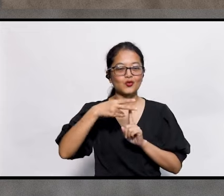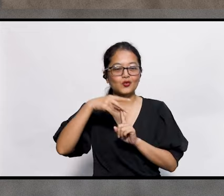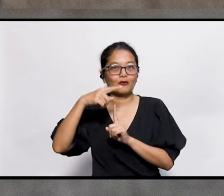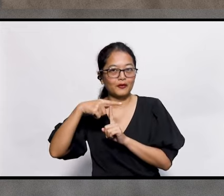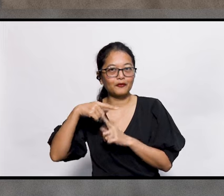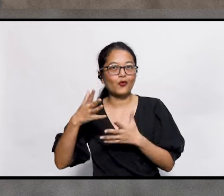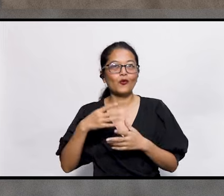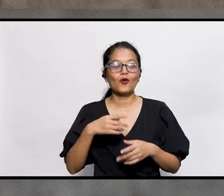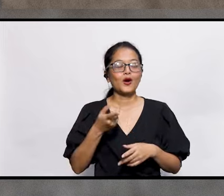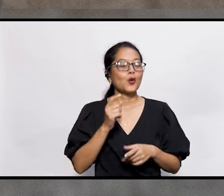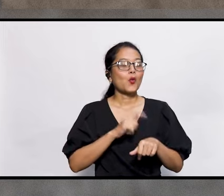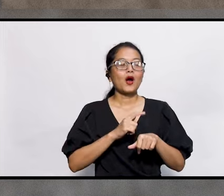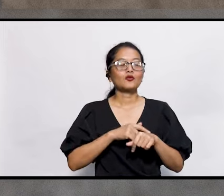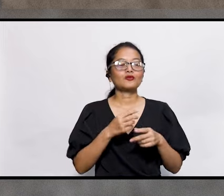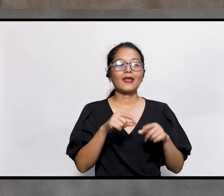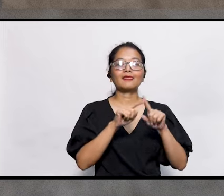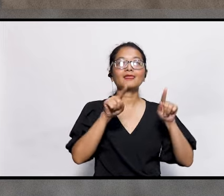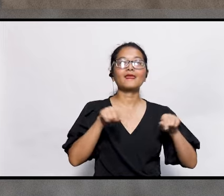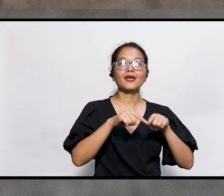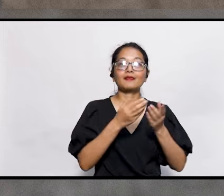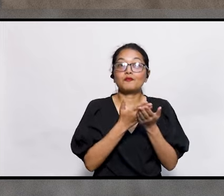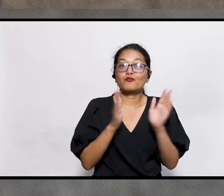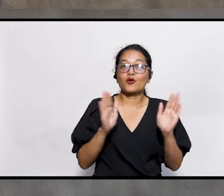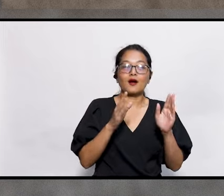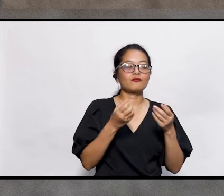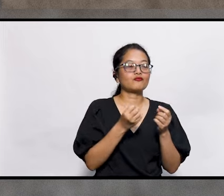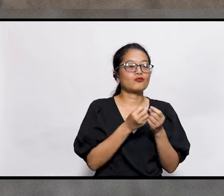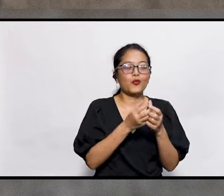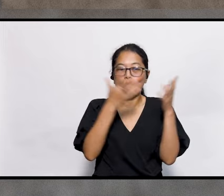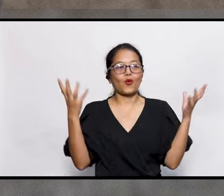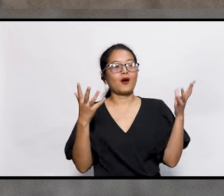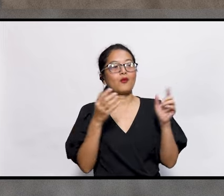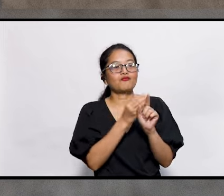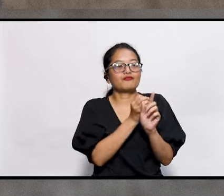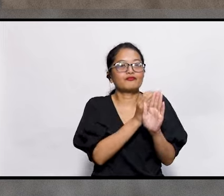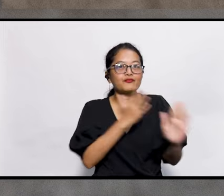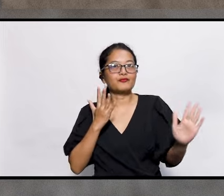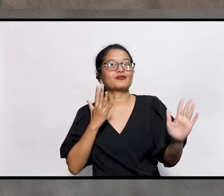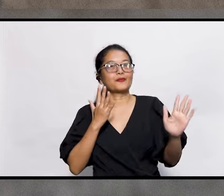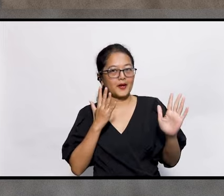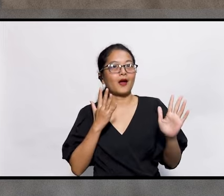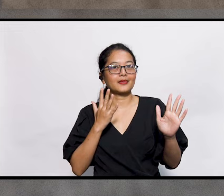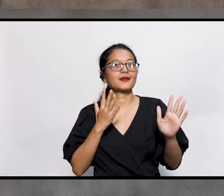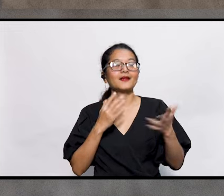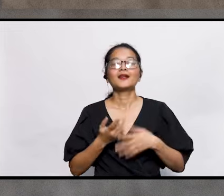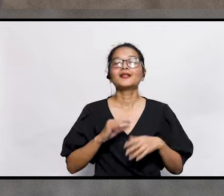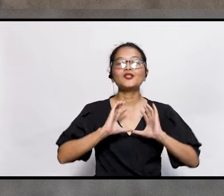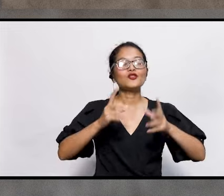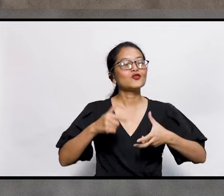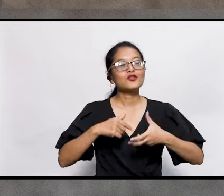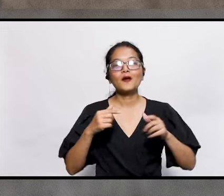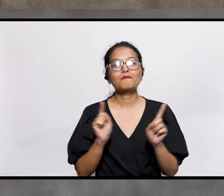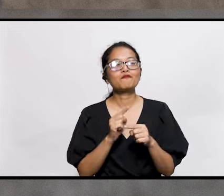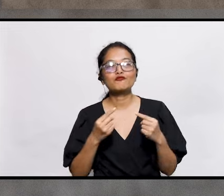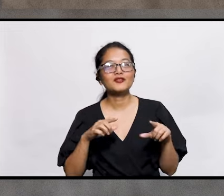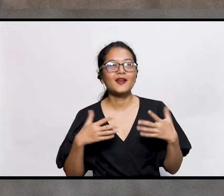semuanya nya What's happening apa yang terjadi dalam dunia musik ini dan kita belajar daripada